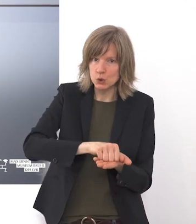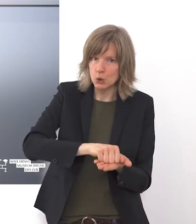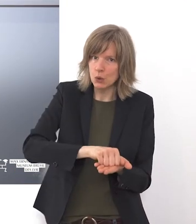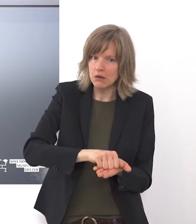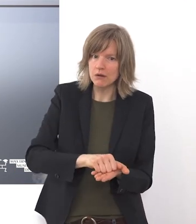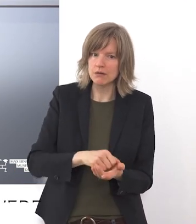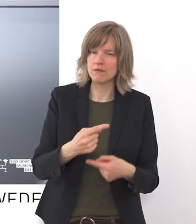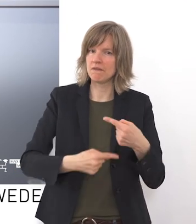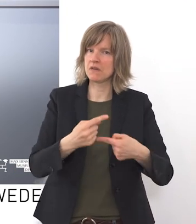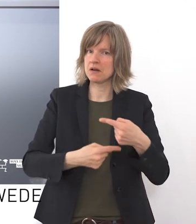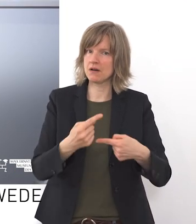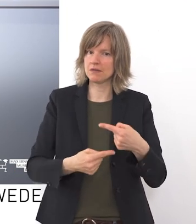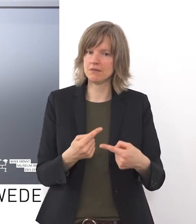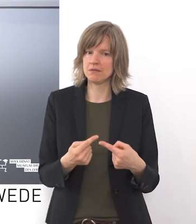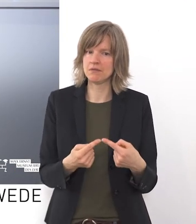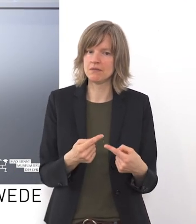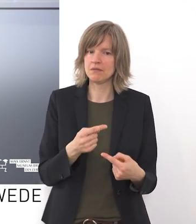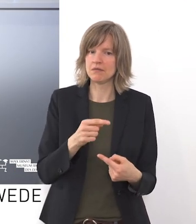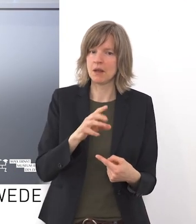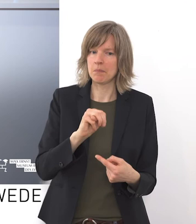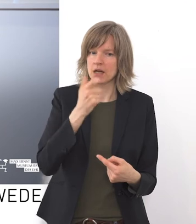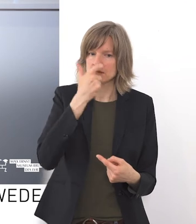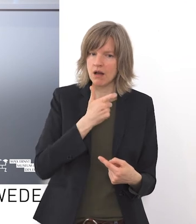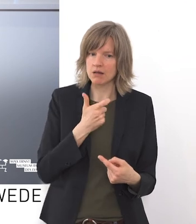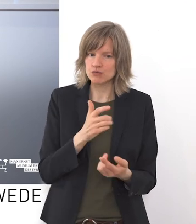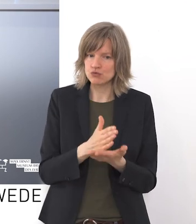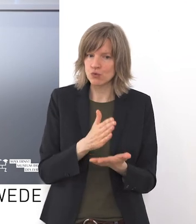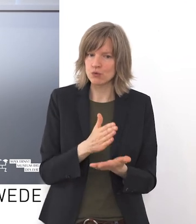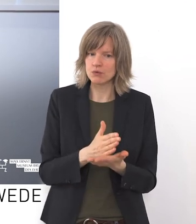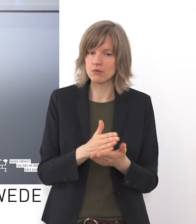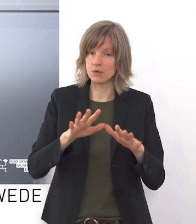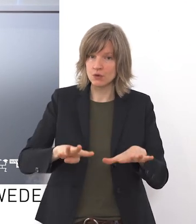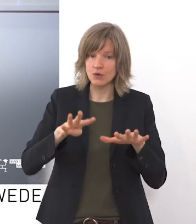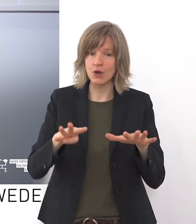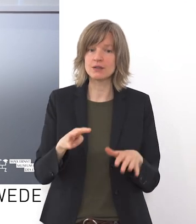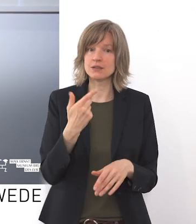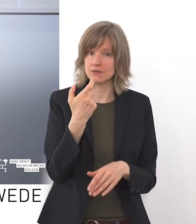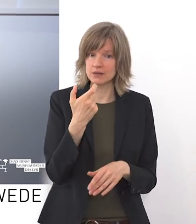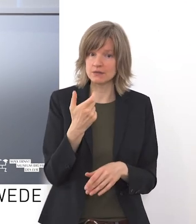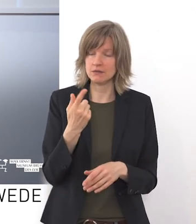somit war Max Ernst eigentlich der Andy Warhol der 1920er Jahre.